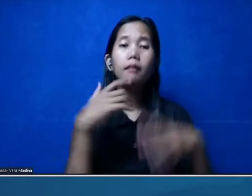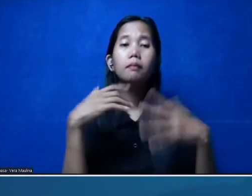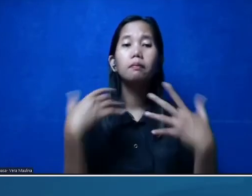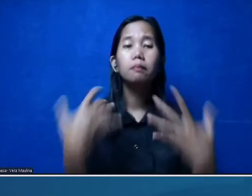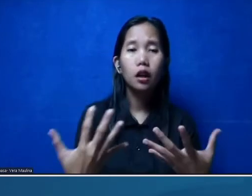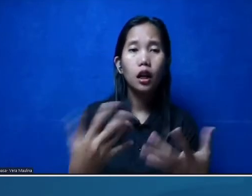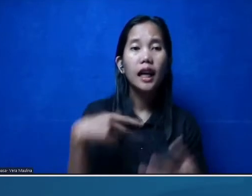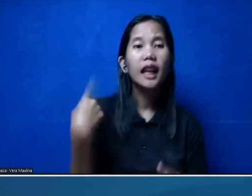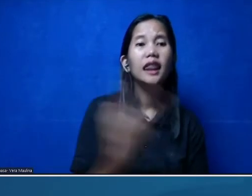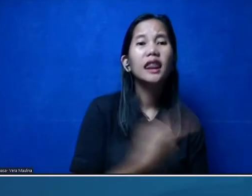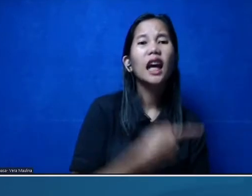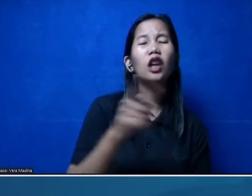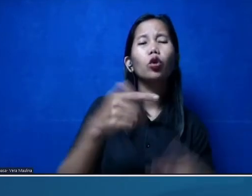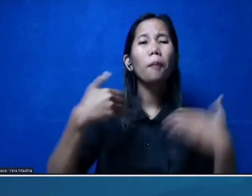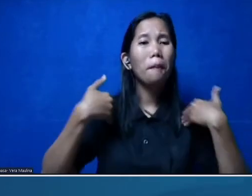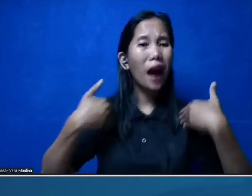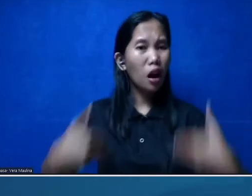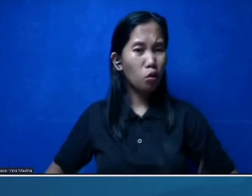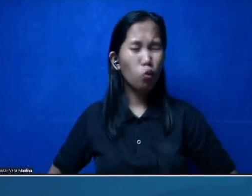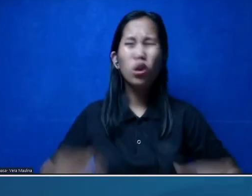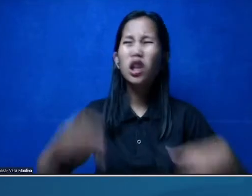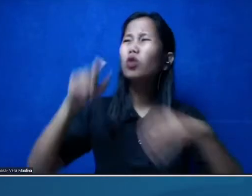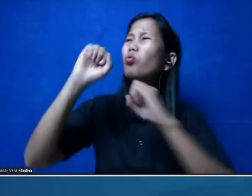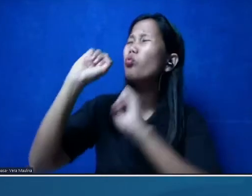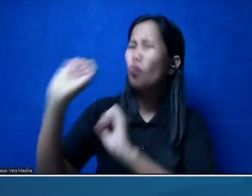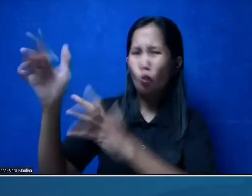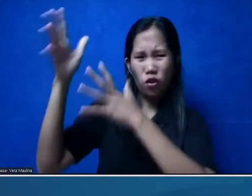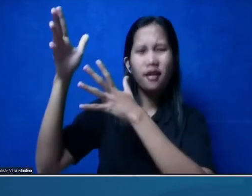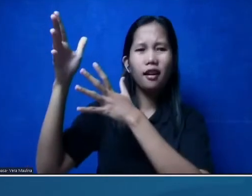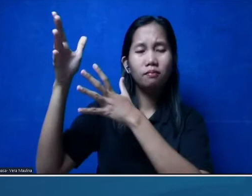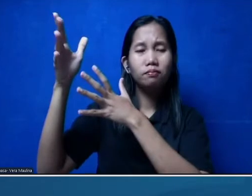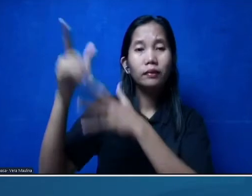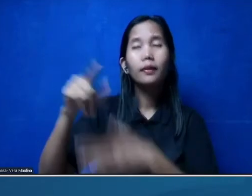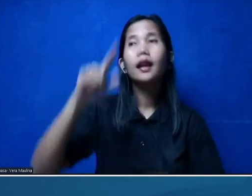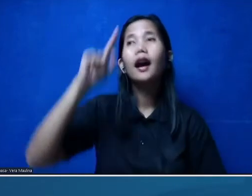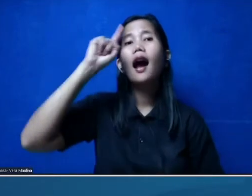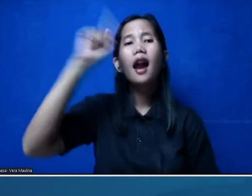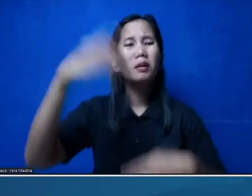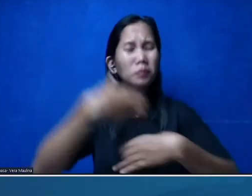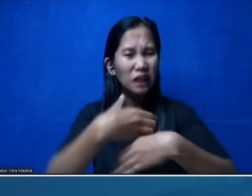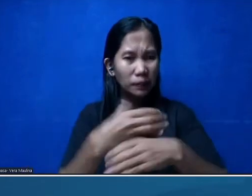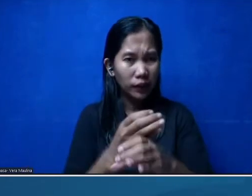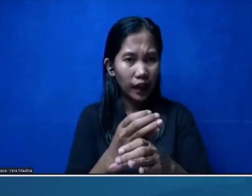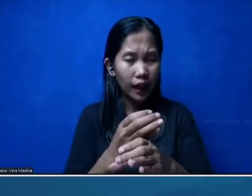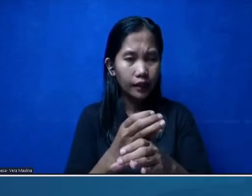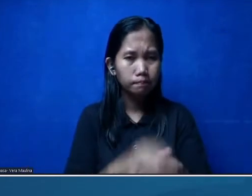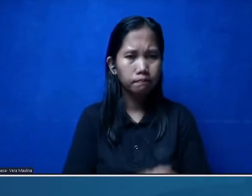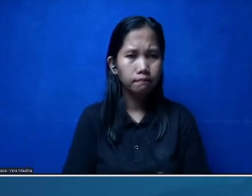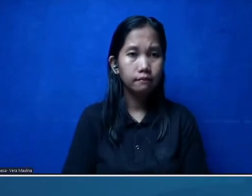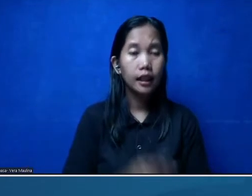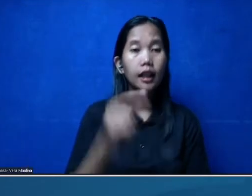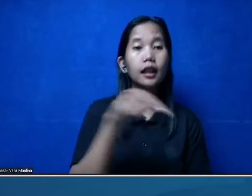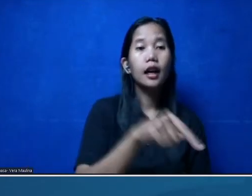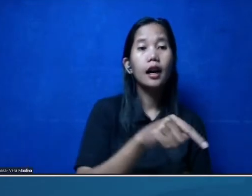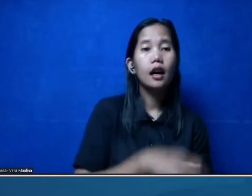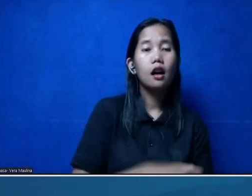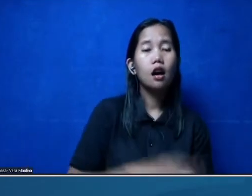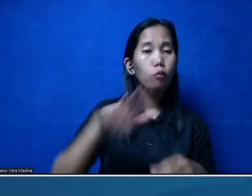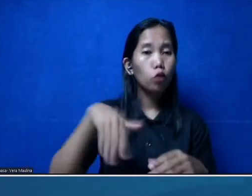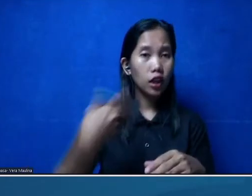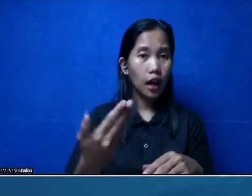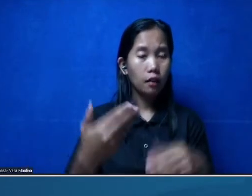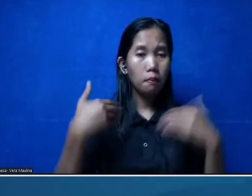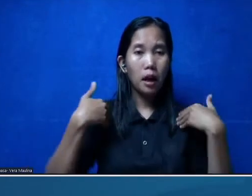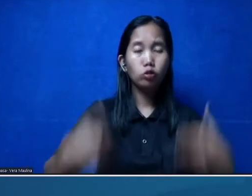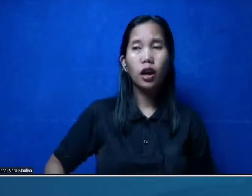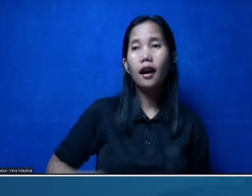lain sebagainya ada akan makin banget lama makin banyak penipuan penipuan yang akan dibuat makanya ini adalah modus